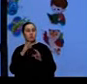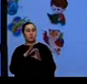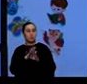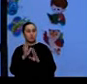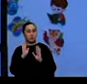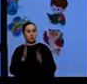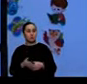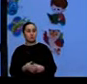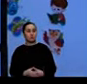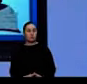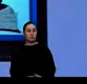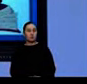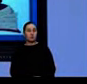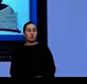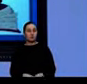bo'lib bajariladi.